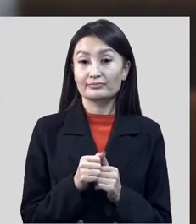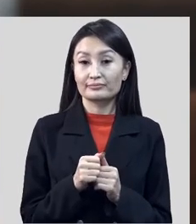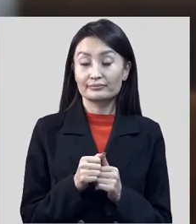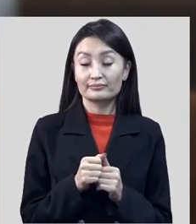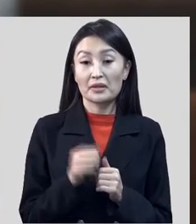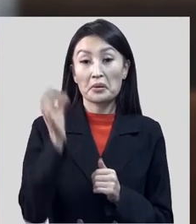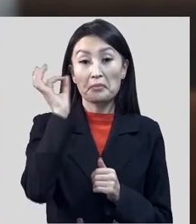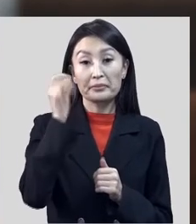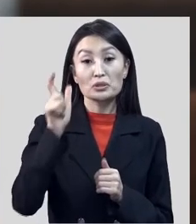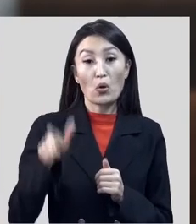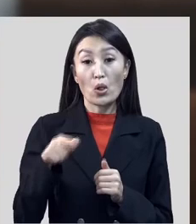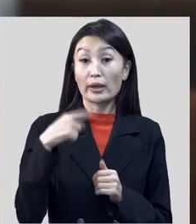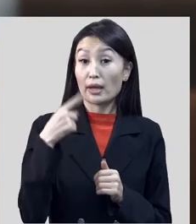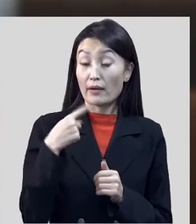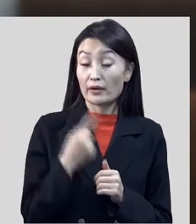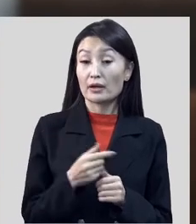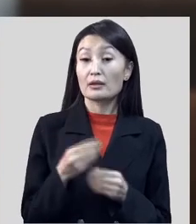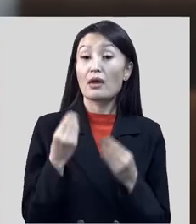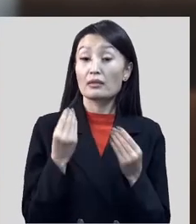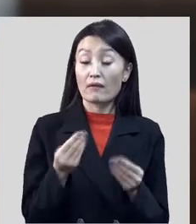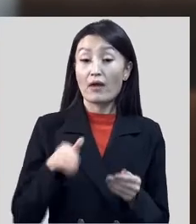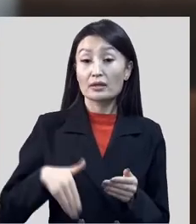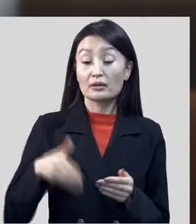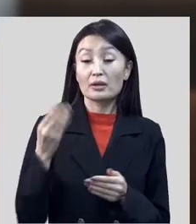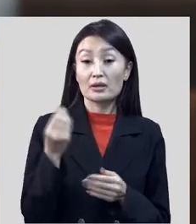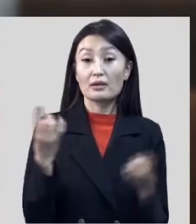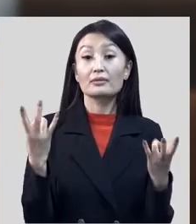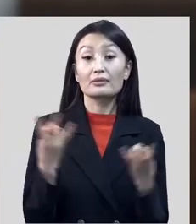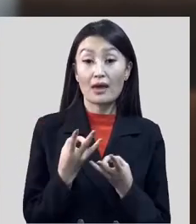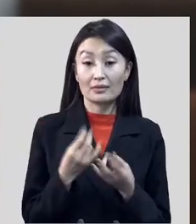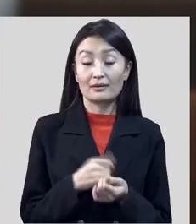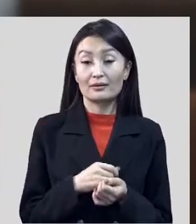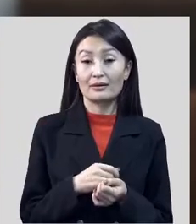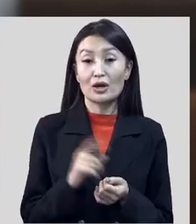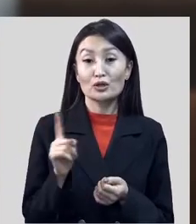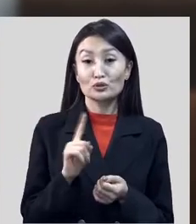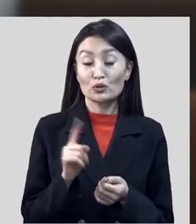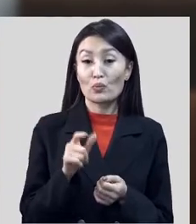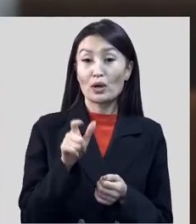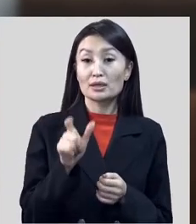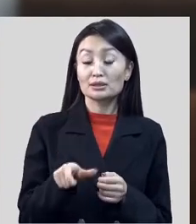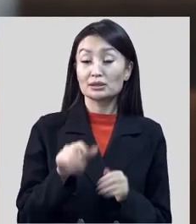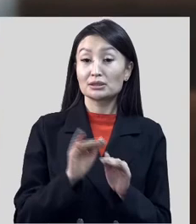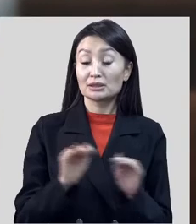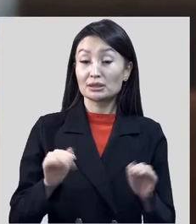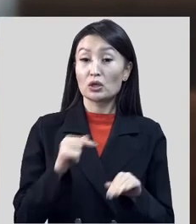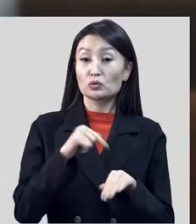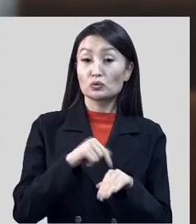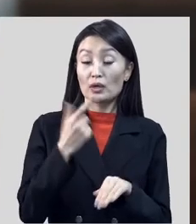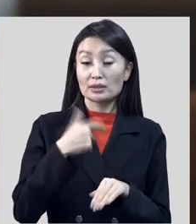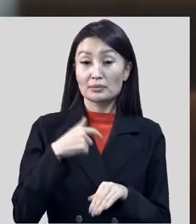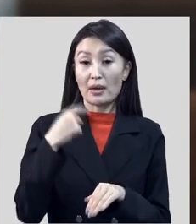психологи говорят давать карманные деньги надо чтобы чувствовать себя личностью